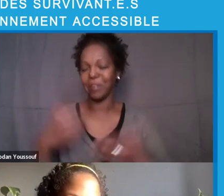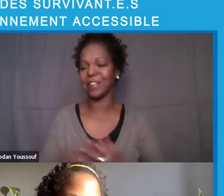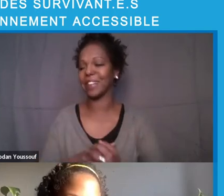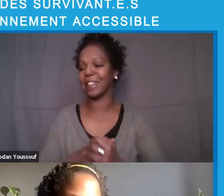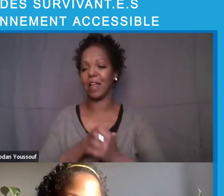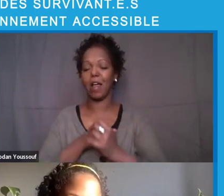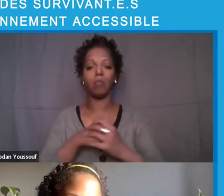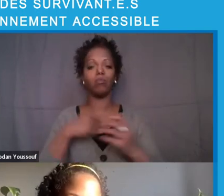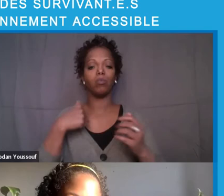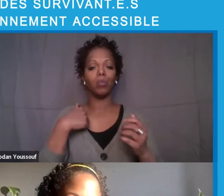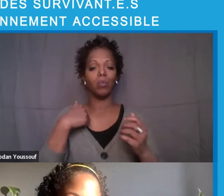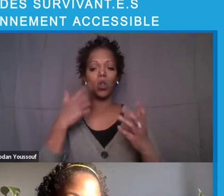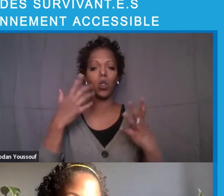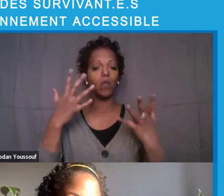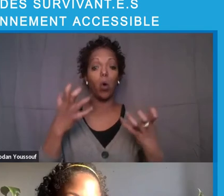Mon nom est Odan.